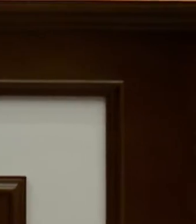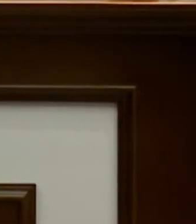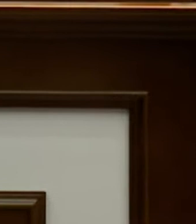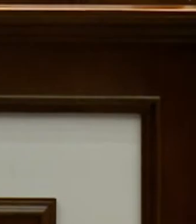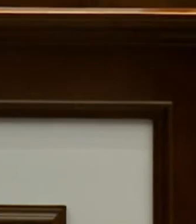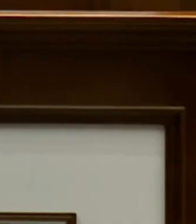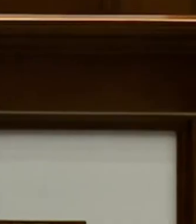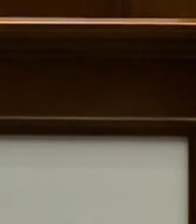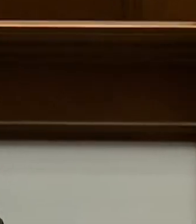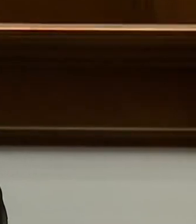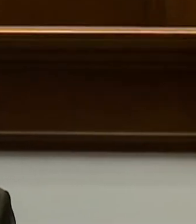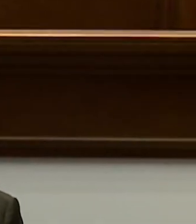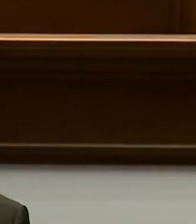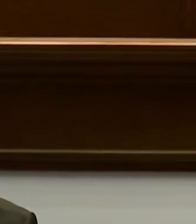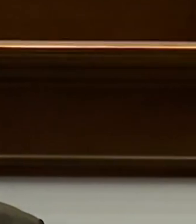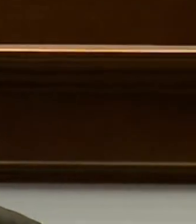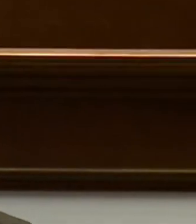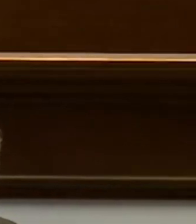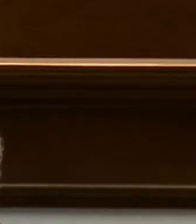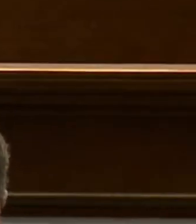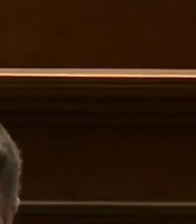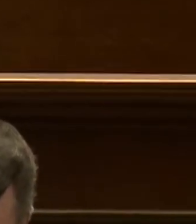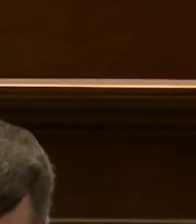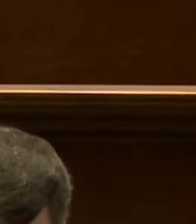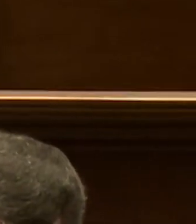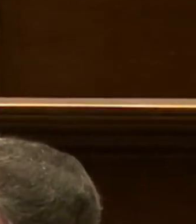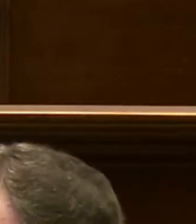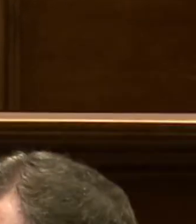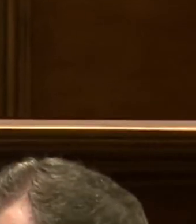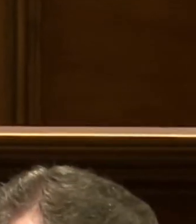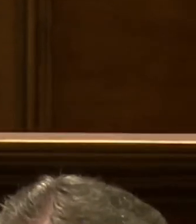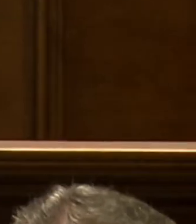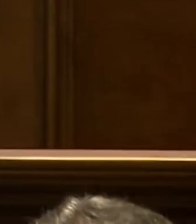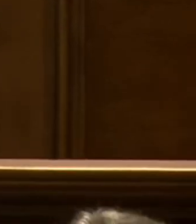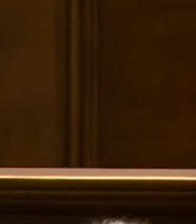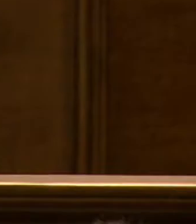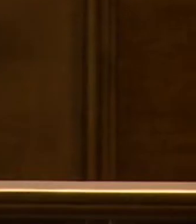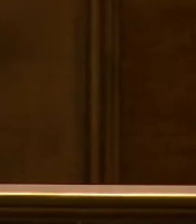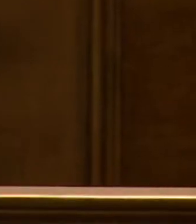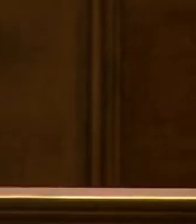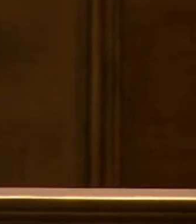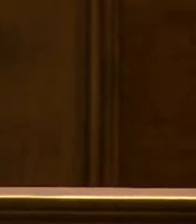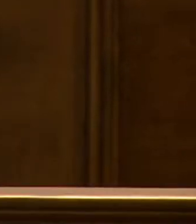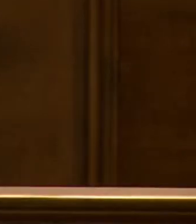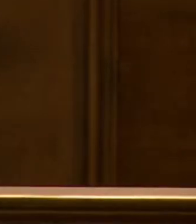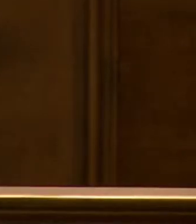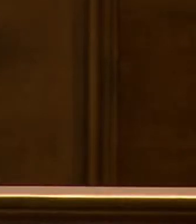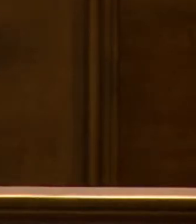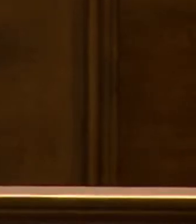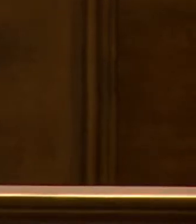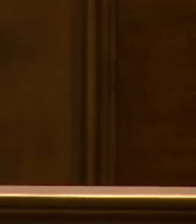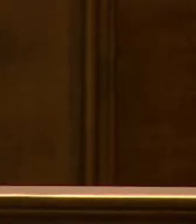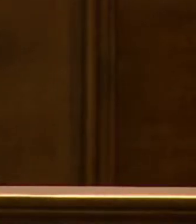barış, sağlık ve mutluluk getirmesini Yüce Allah'tan diliyoruz.